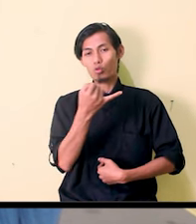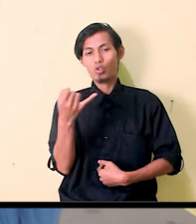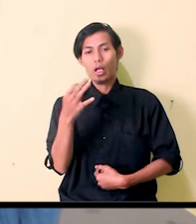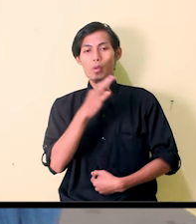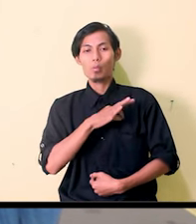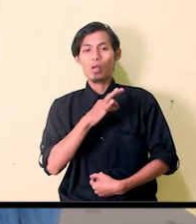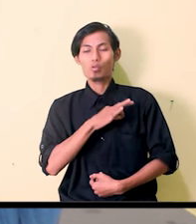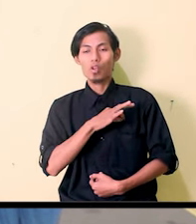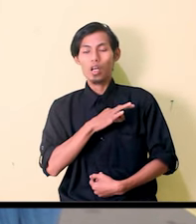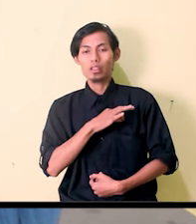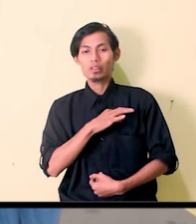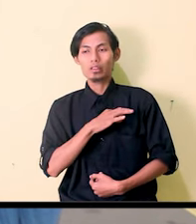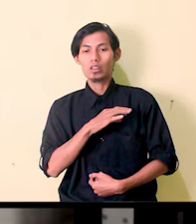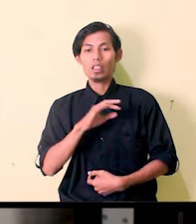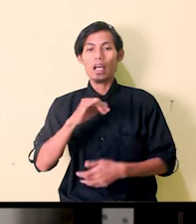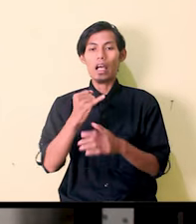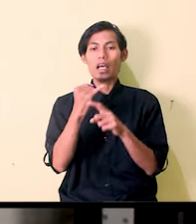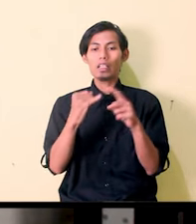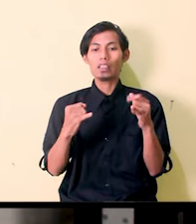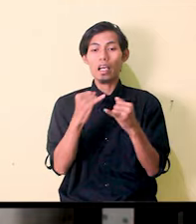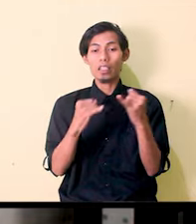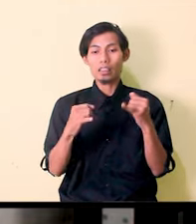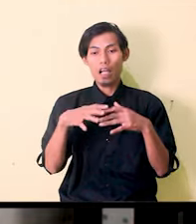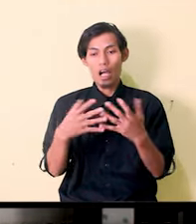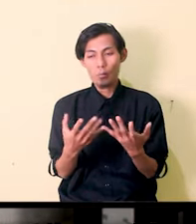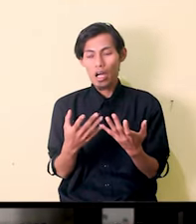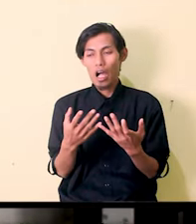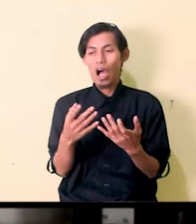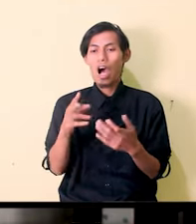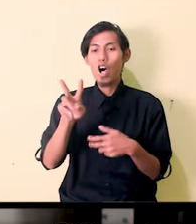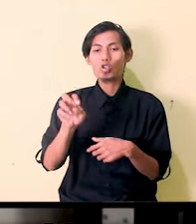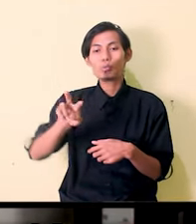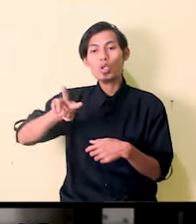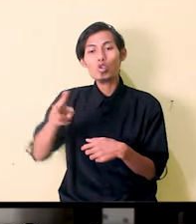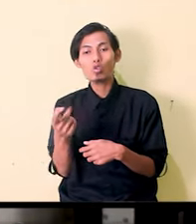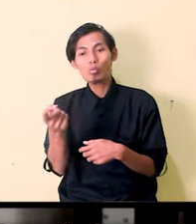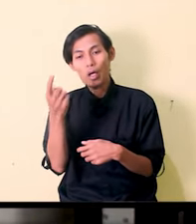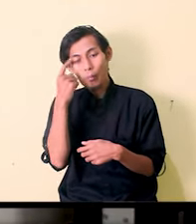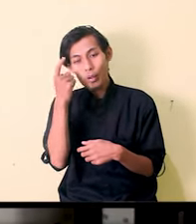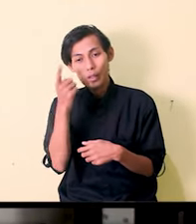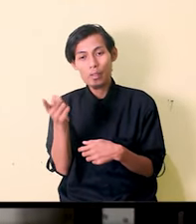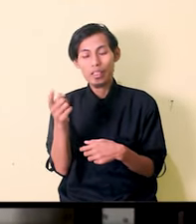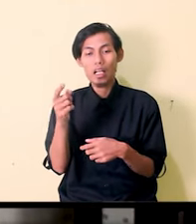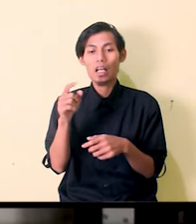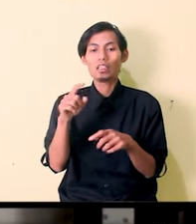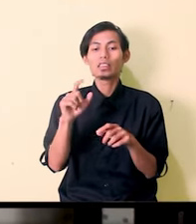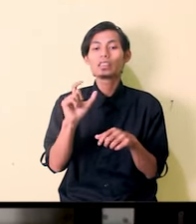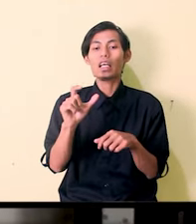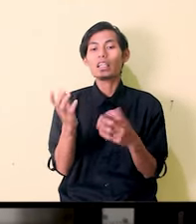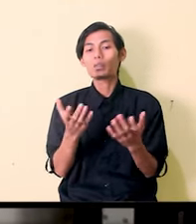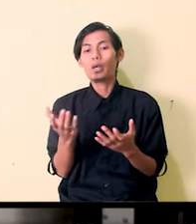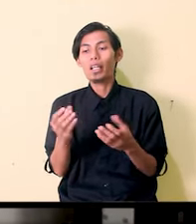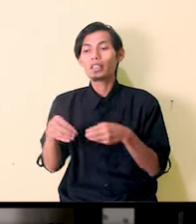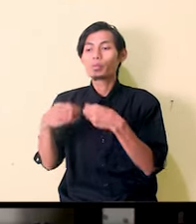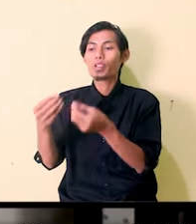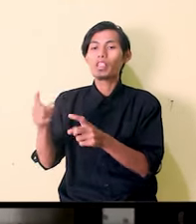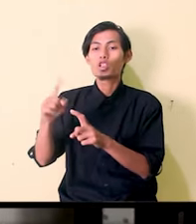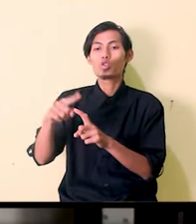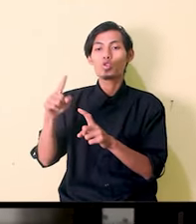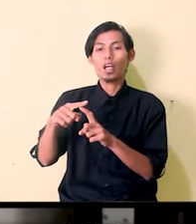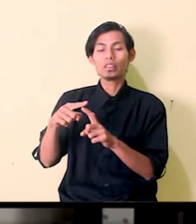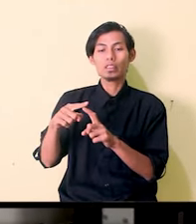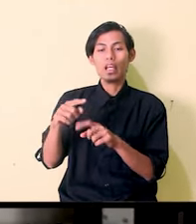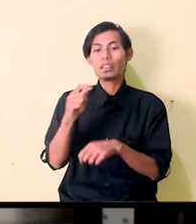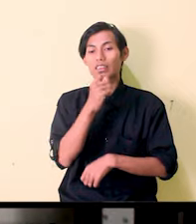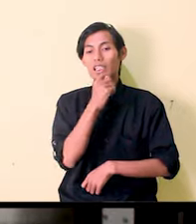nah ternyata mohon maaf dengan bentuk fisik yang seperti itu tidak menjadi halangan ternyata buat mereka bekerja aktif sehingga